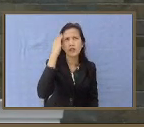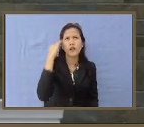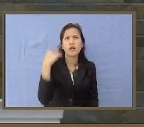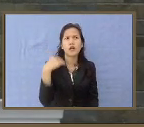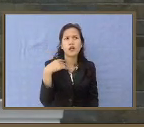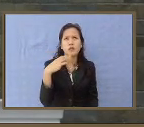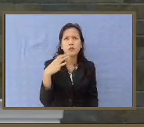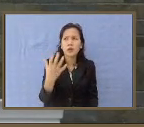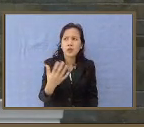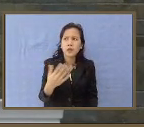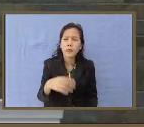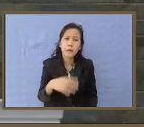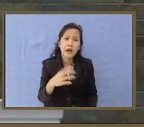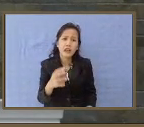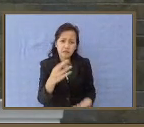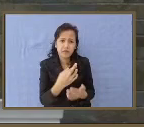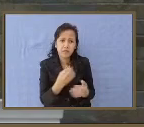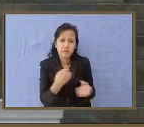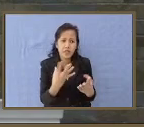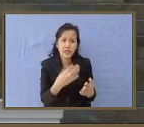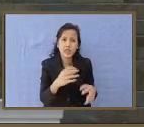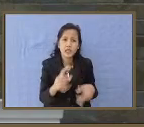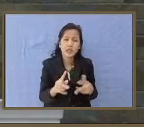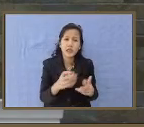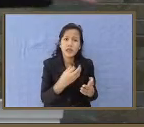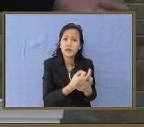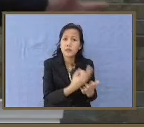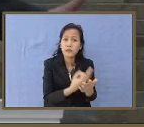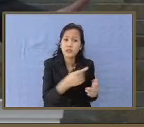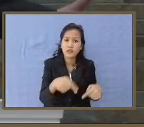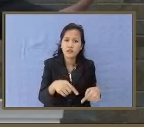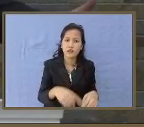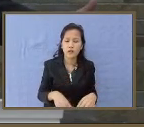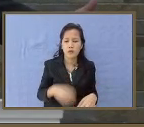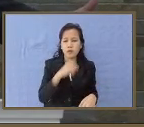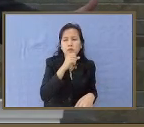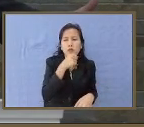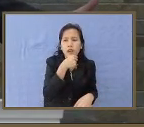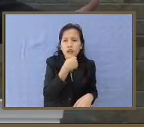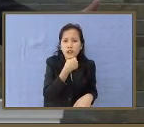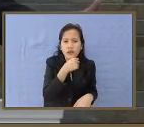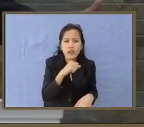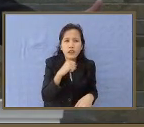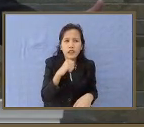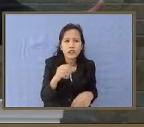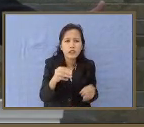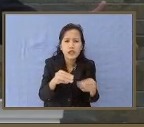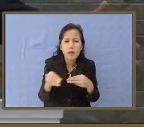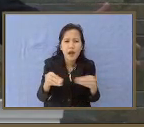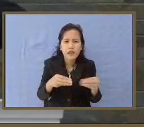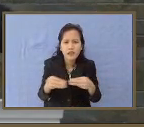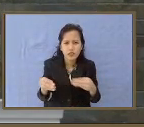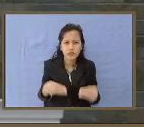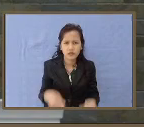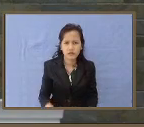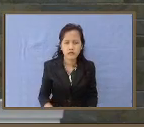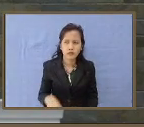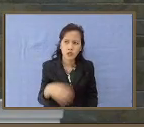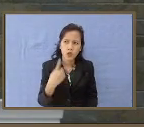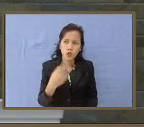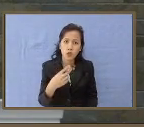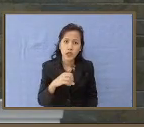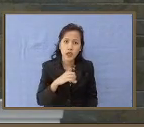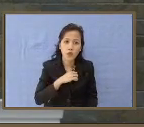Pag matanda na sila, hindi na sila nagma-manage, wala na silang strength. Na kanino na? Sa anak na